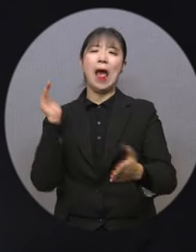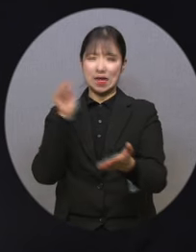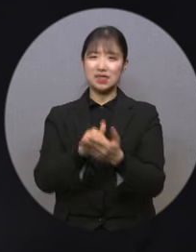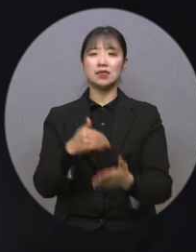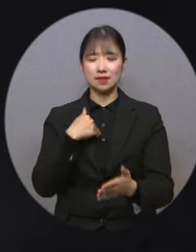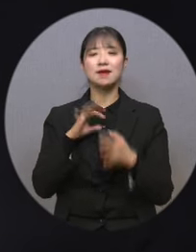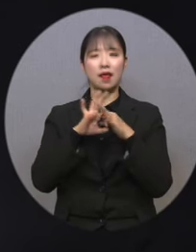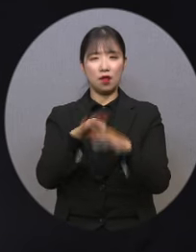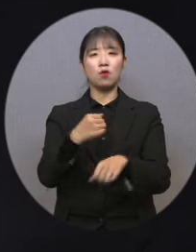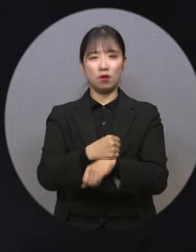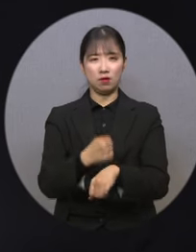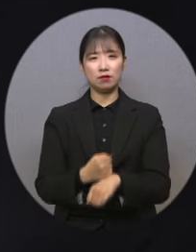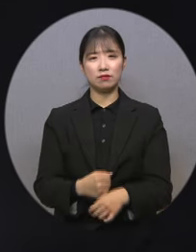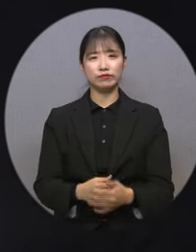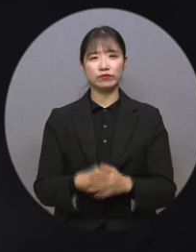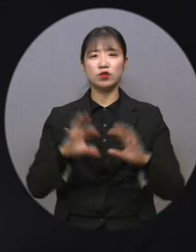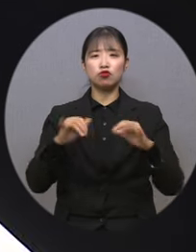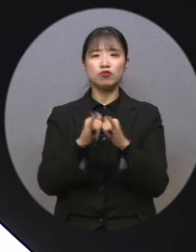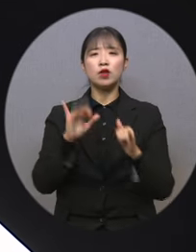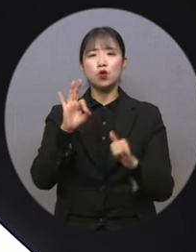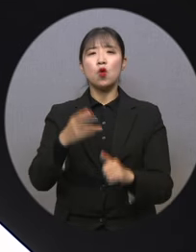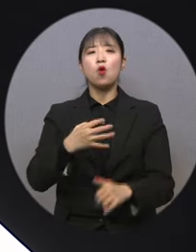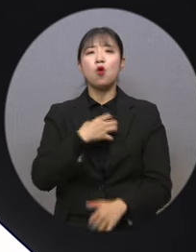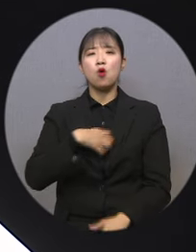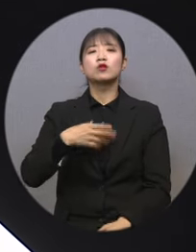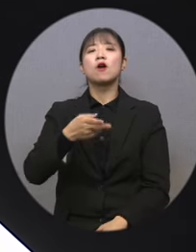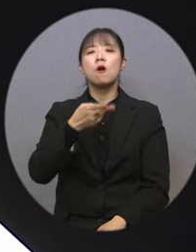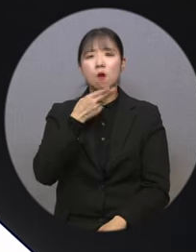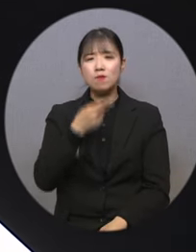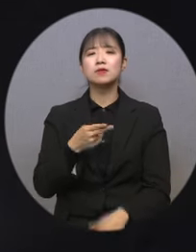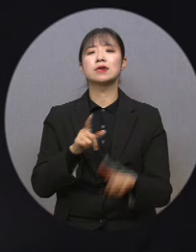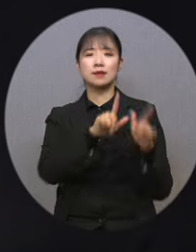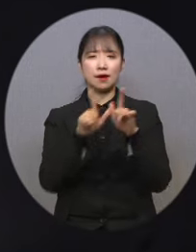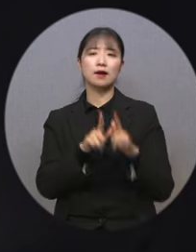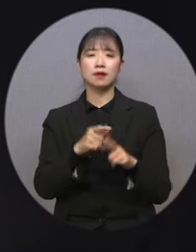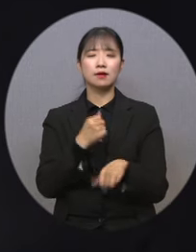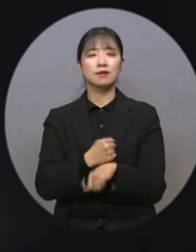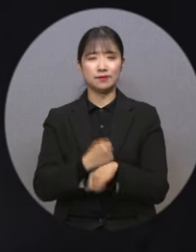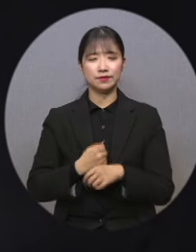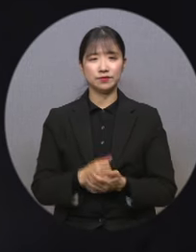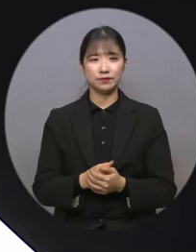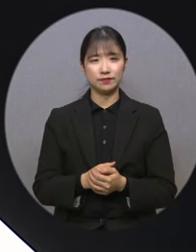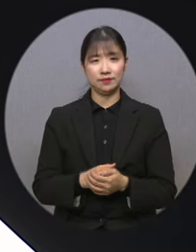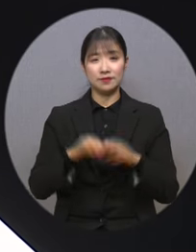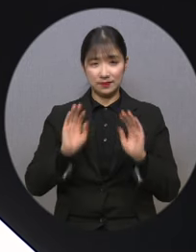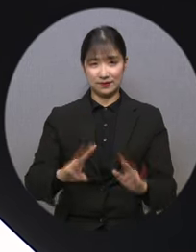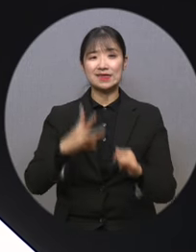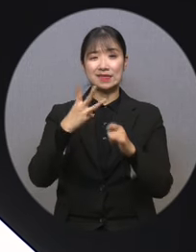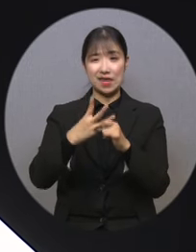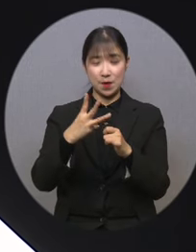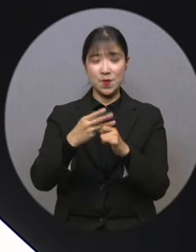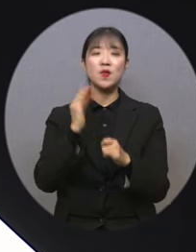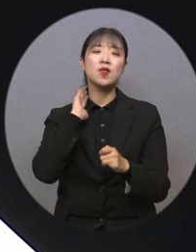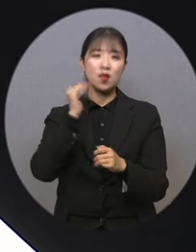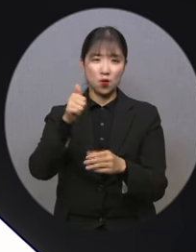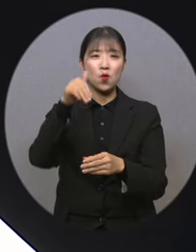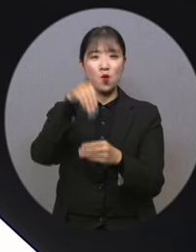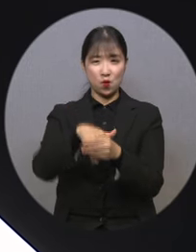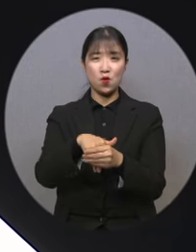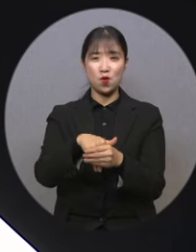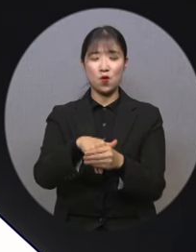우리 국민들이 돈 걱정하고 살 거 아닙니까? 효도 좀 하고 살게 해주세요. 세 번째 지금 대선에